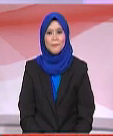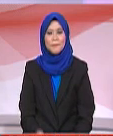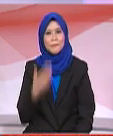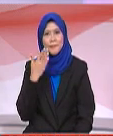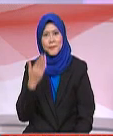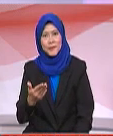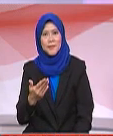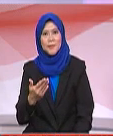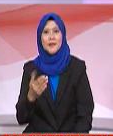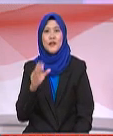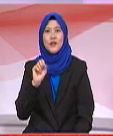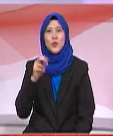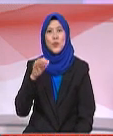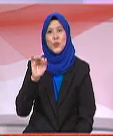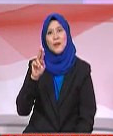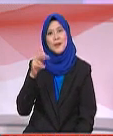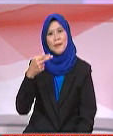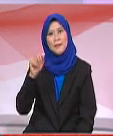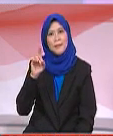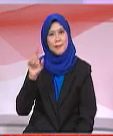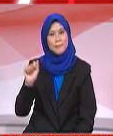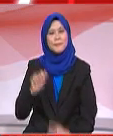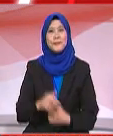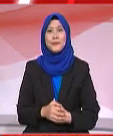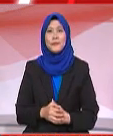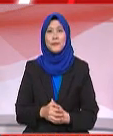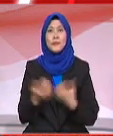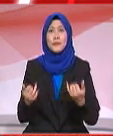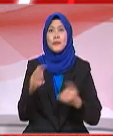Terima kasih Syuhaida dan salam sejahtera. Seramai